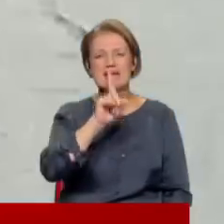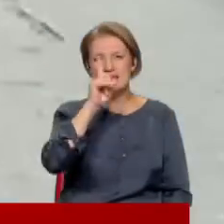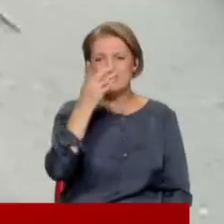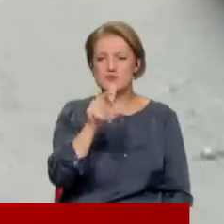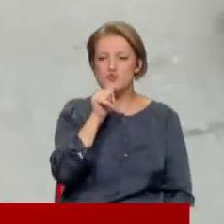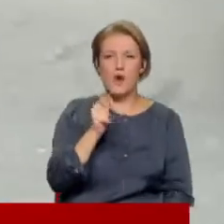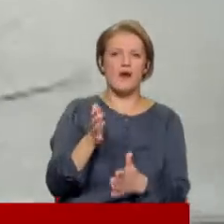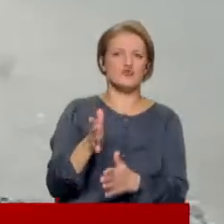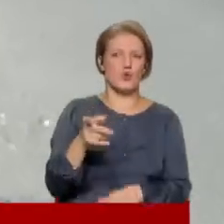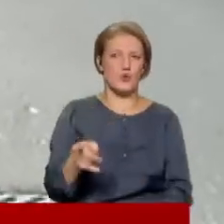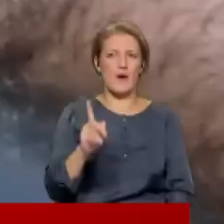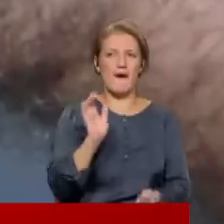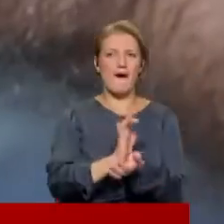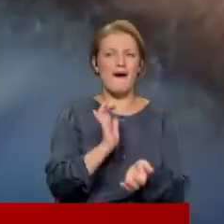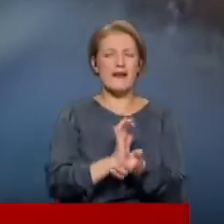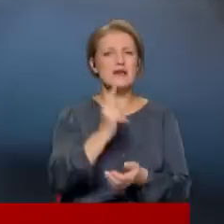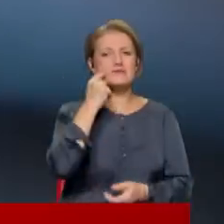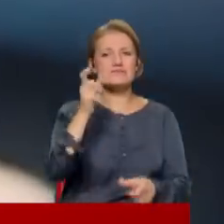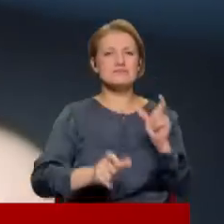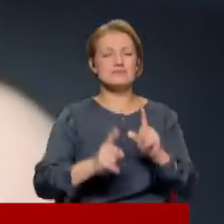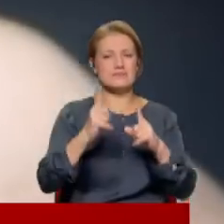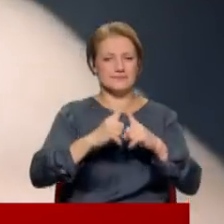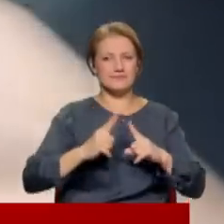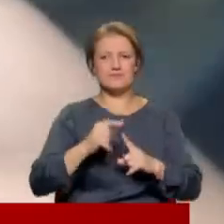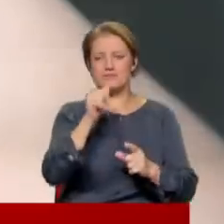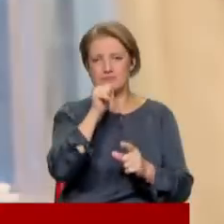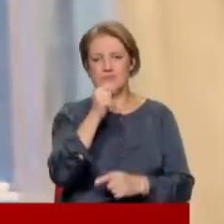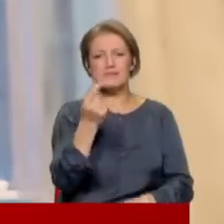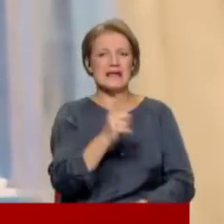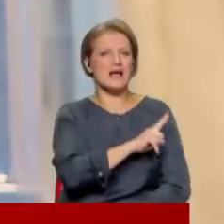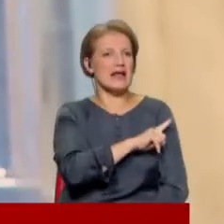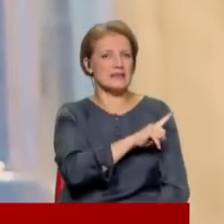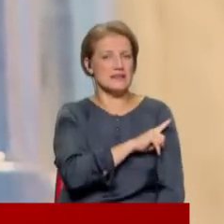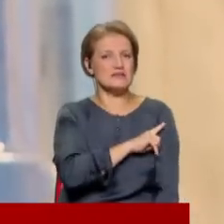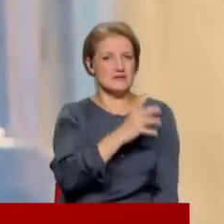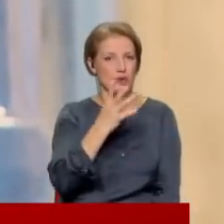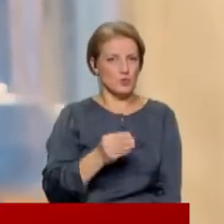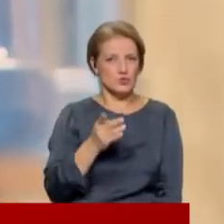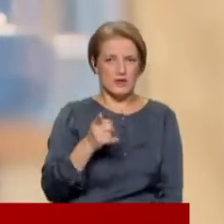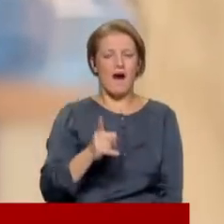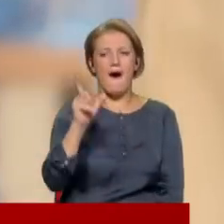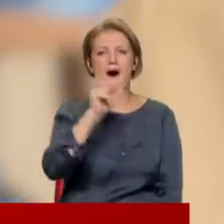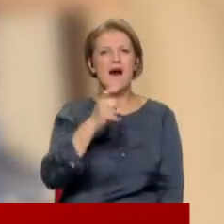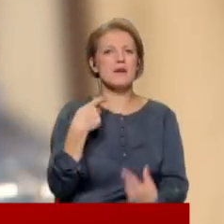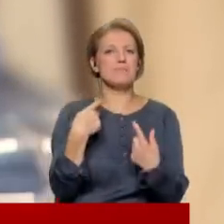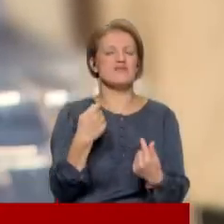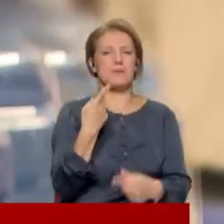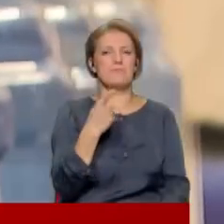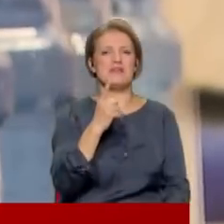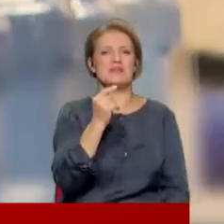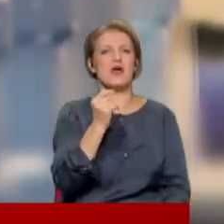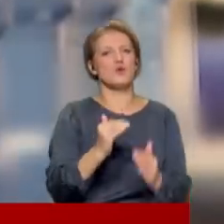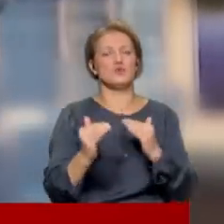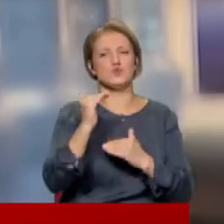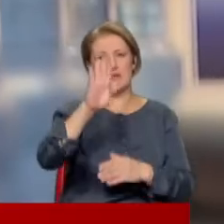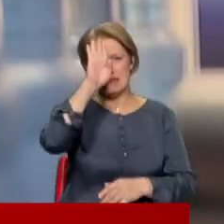sadece suya gidiyor. Ailedeki fert sayısı artıp suyun da biraz kalitelisi tercih edildiğinde aylık maliyet 1000 lirayı